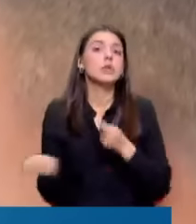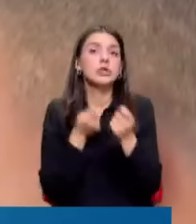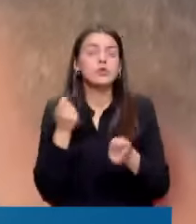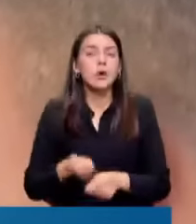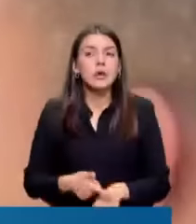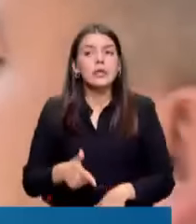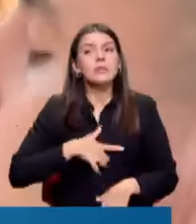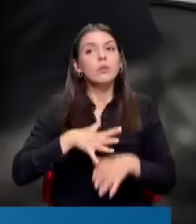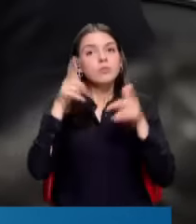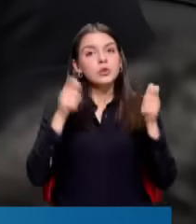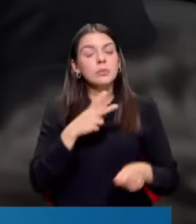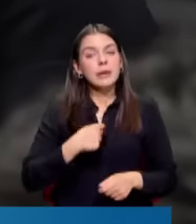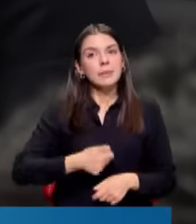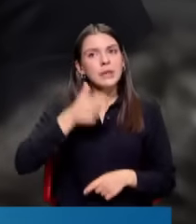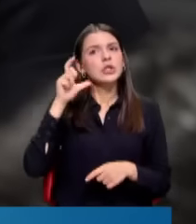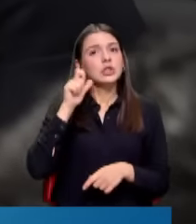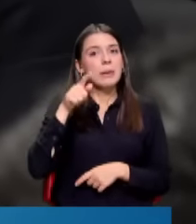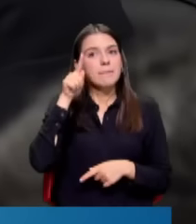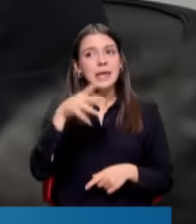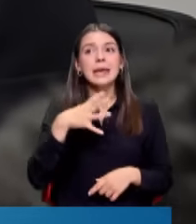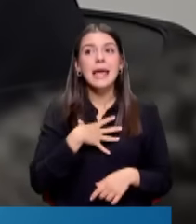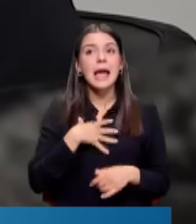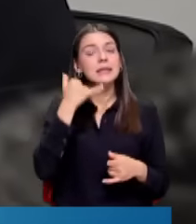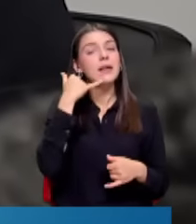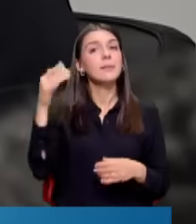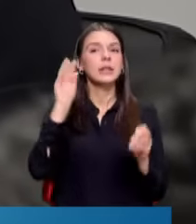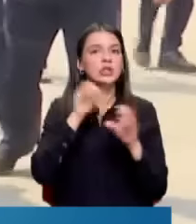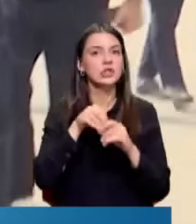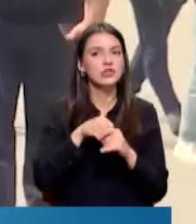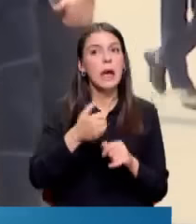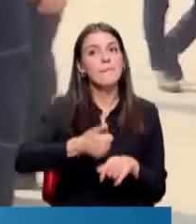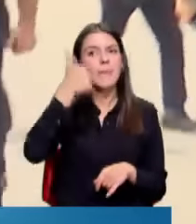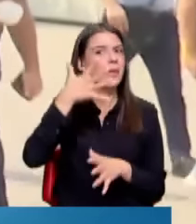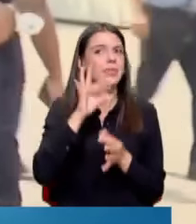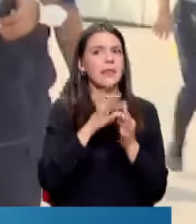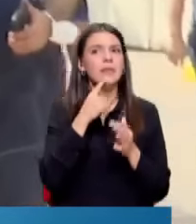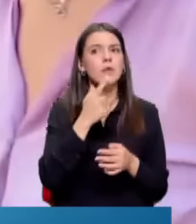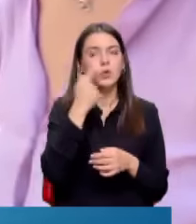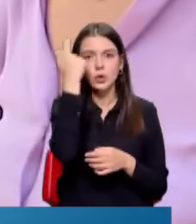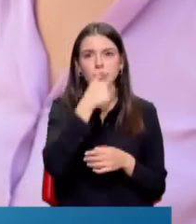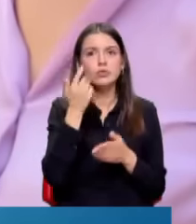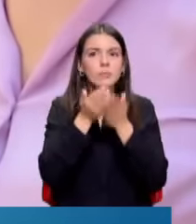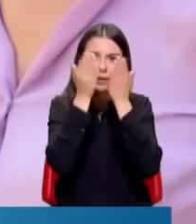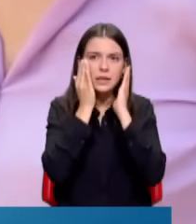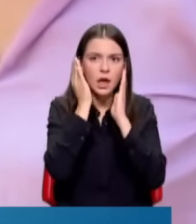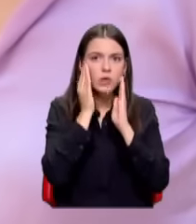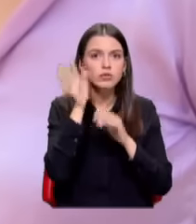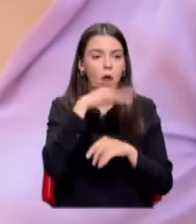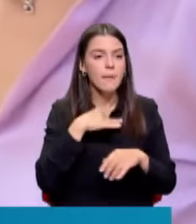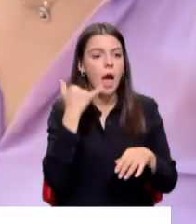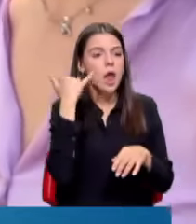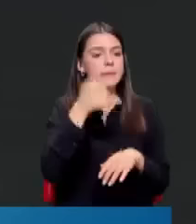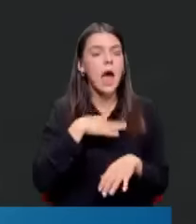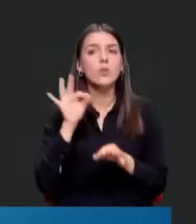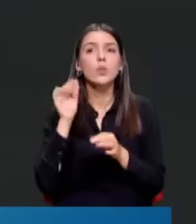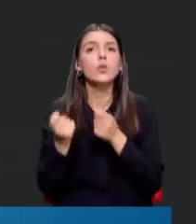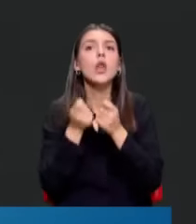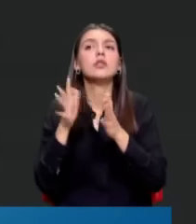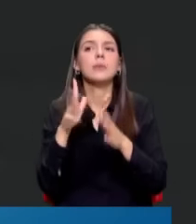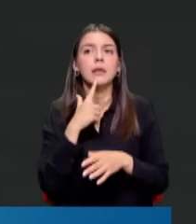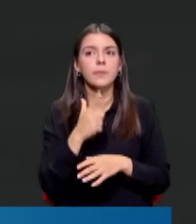Belediye Başkanı Cemil Tugay'ın kendisine ulaşamadığı iddiası için Bakan Yumaklı, "Yüzümü yıkıyordum, sonrasını aradım, ben ulaşamadım," dedi.